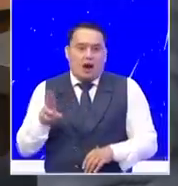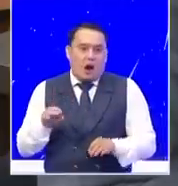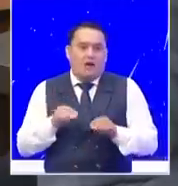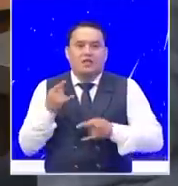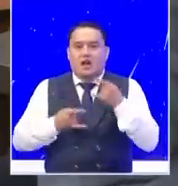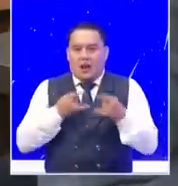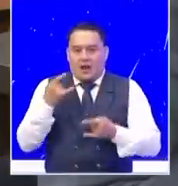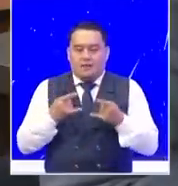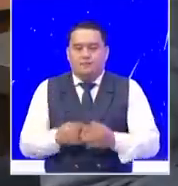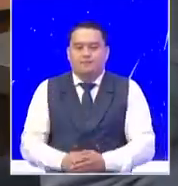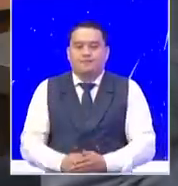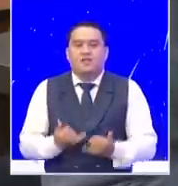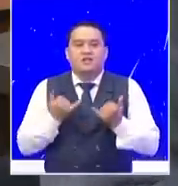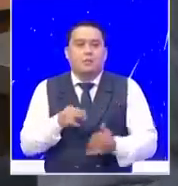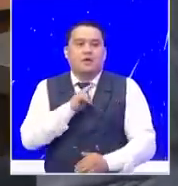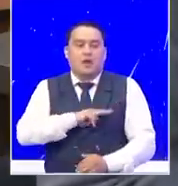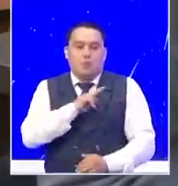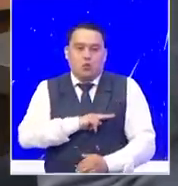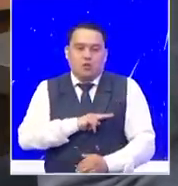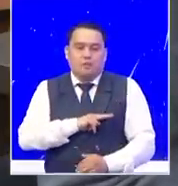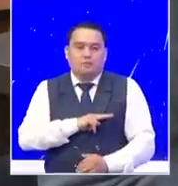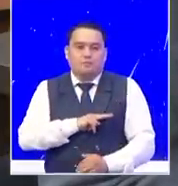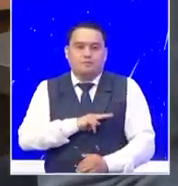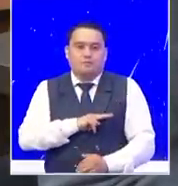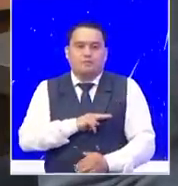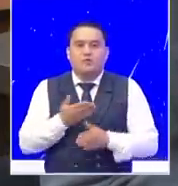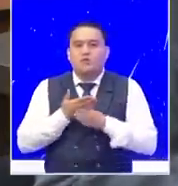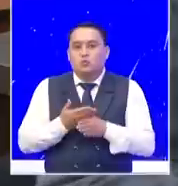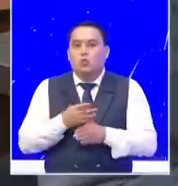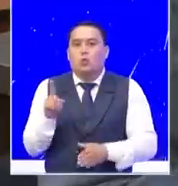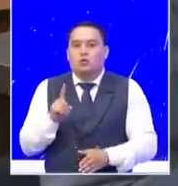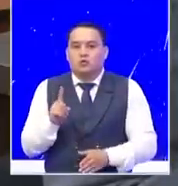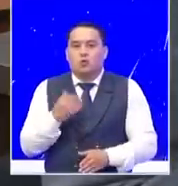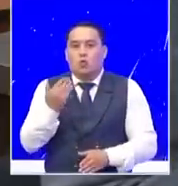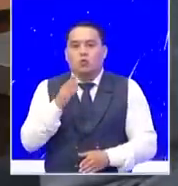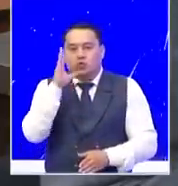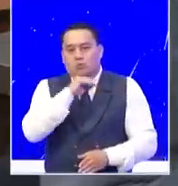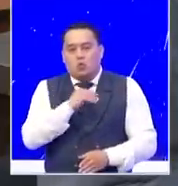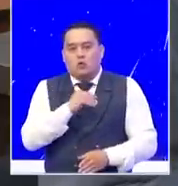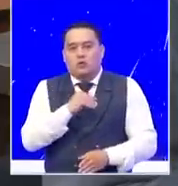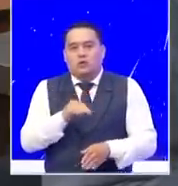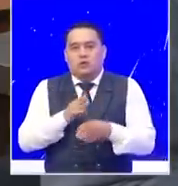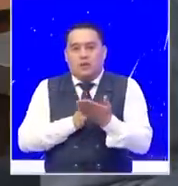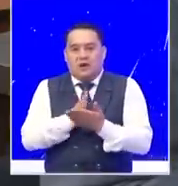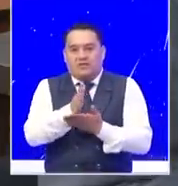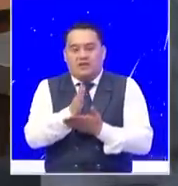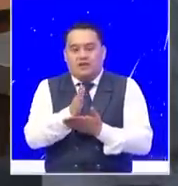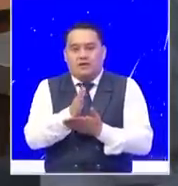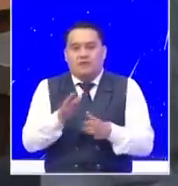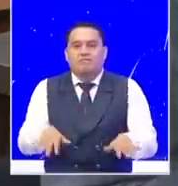республиканских телеканалах. Сейчас мы там трудимся благодаря тому, что вот он смог нас вот так вот